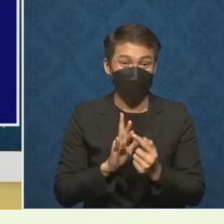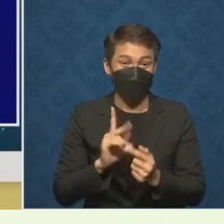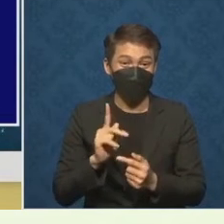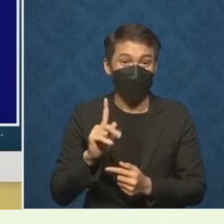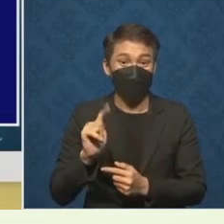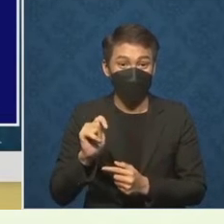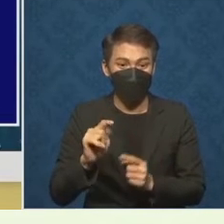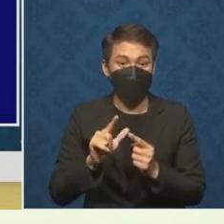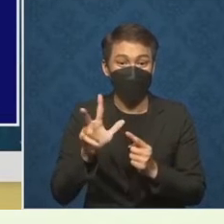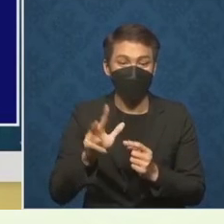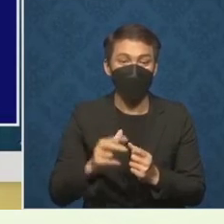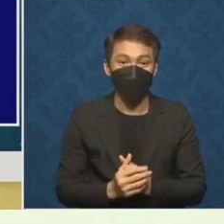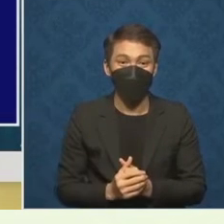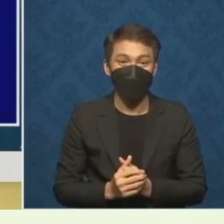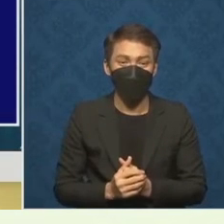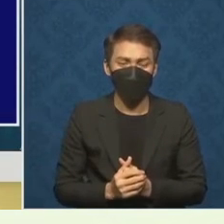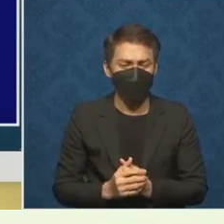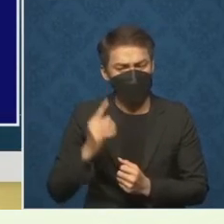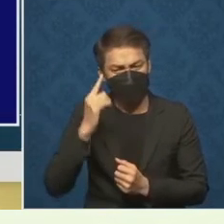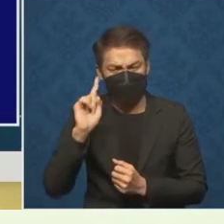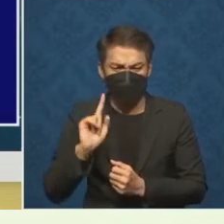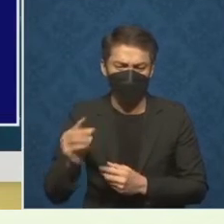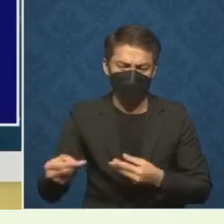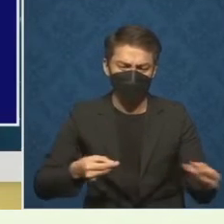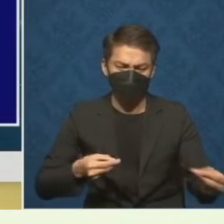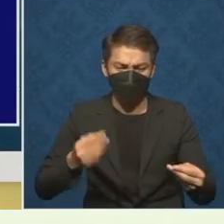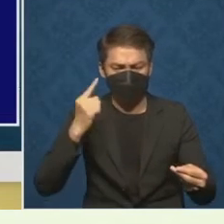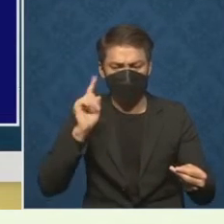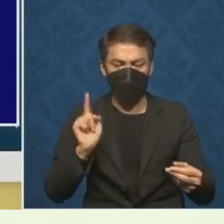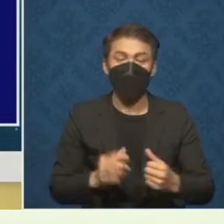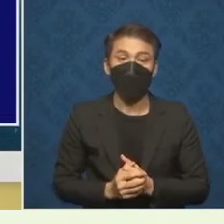ไงเนี่ยกับการที่เขาจ่ายเงินกันอย่างงี้